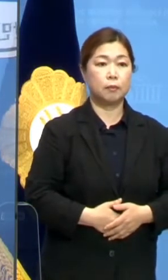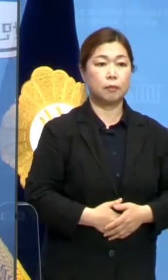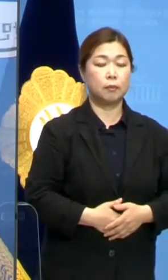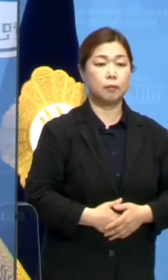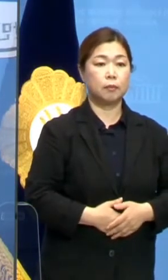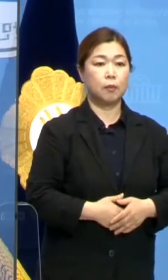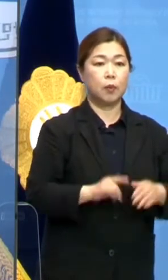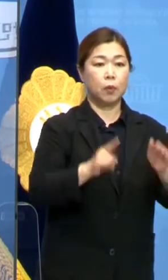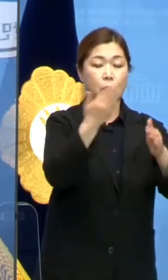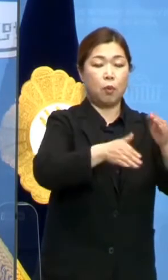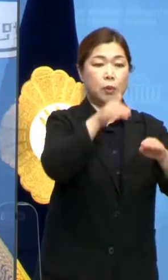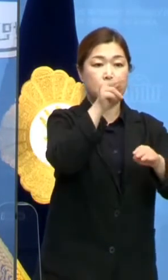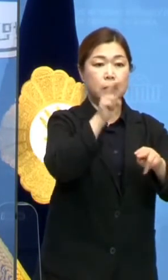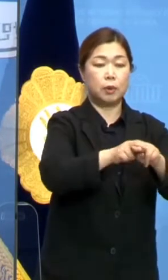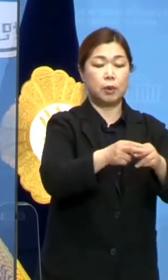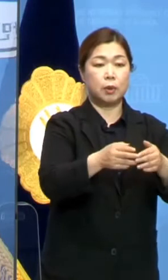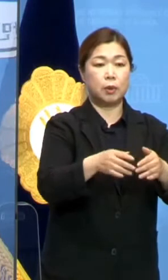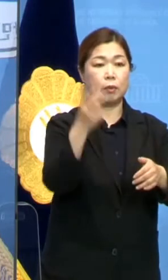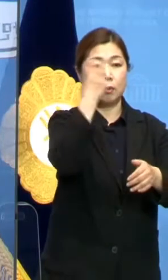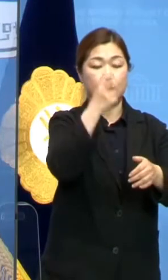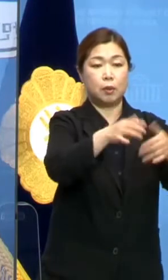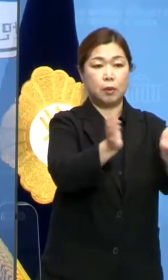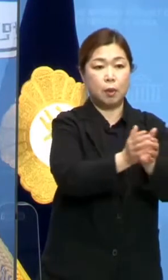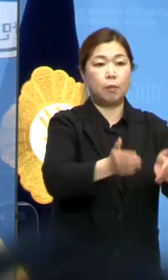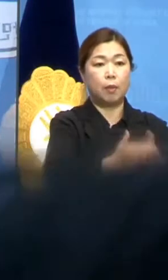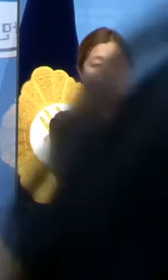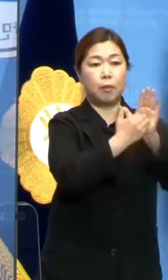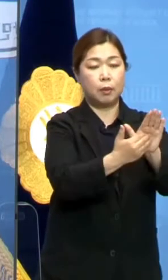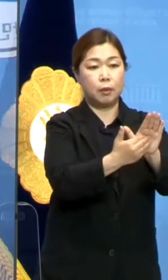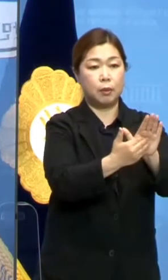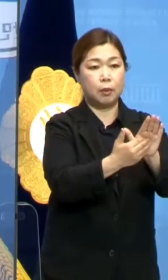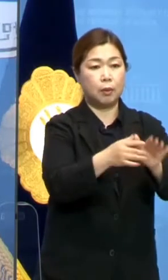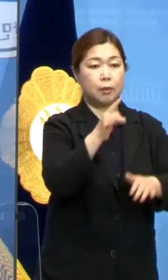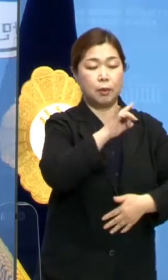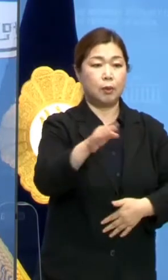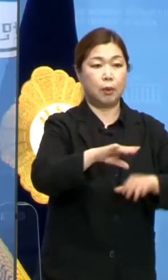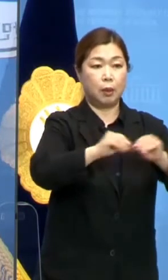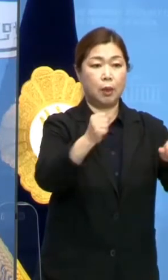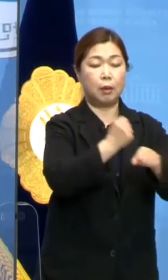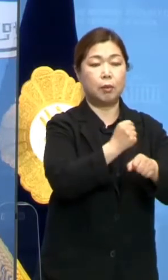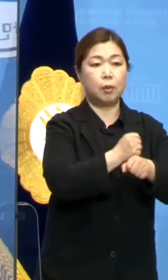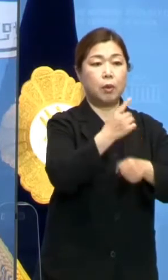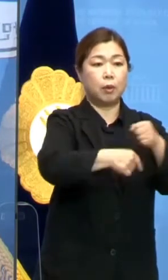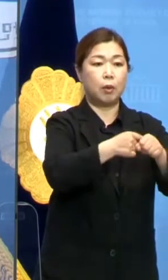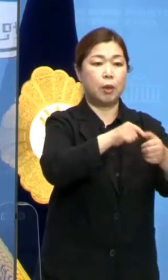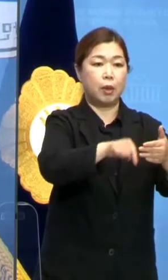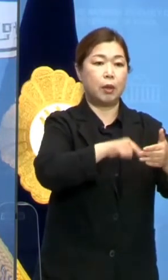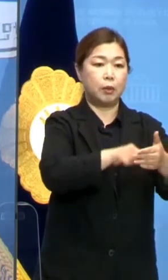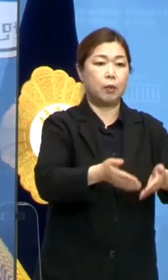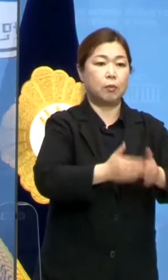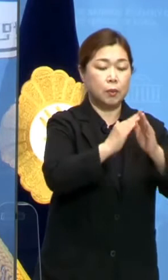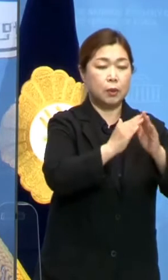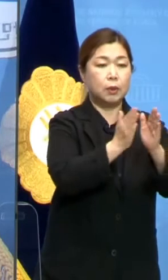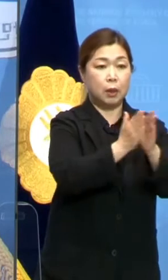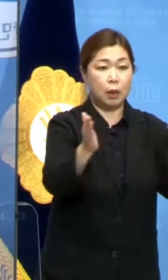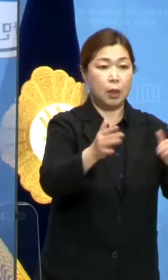공수처 출범을 막는 반개혁 세력에 단호히 대응할 것이며 연내 공수처 출범